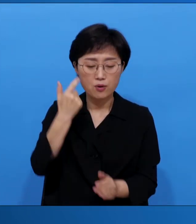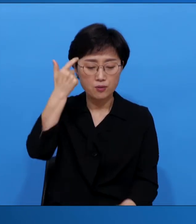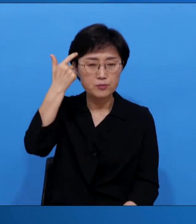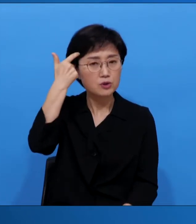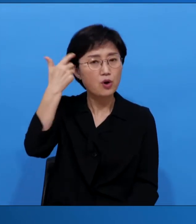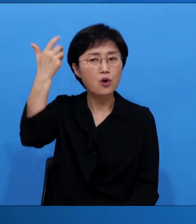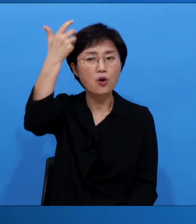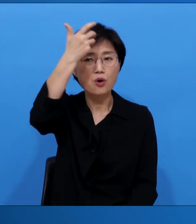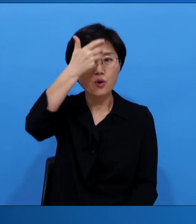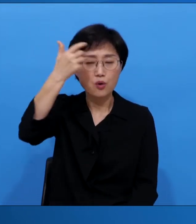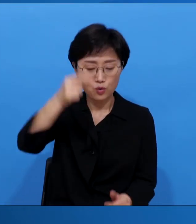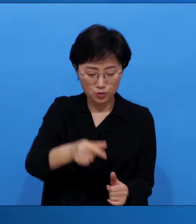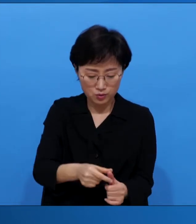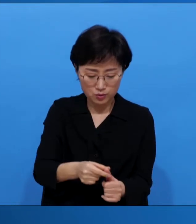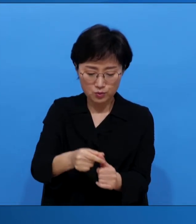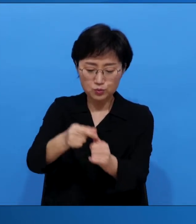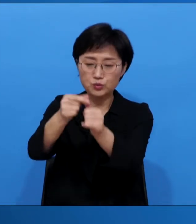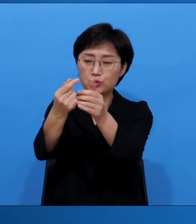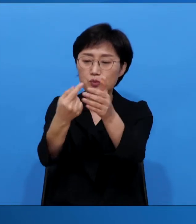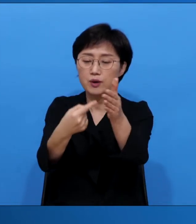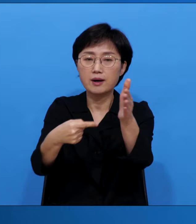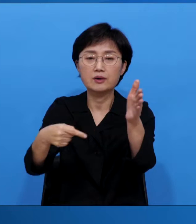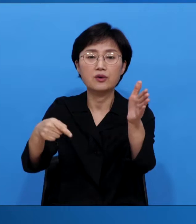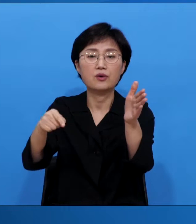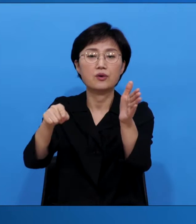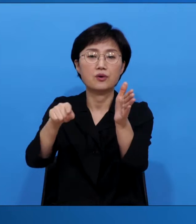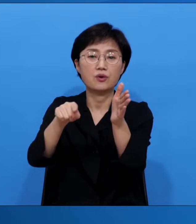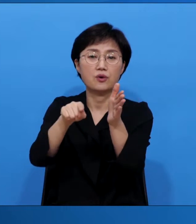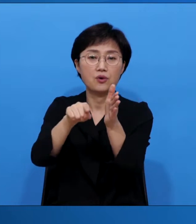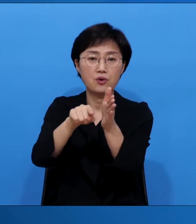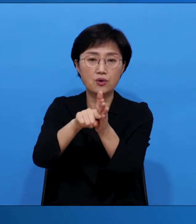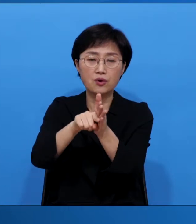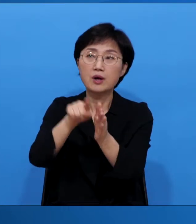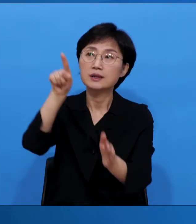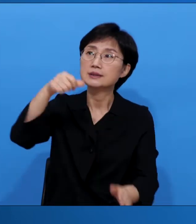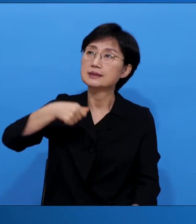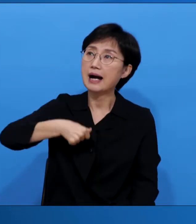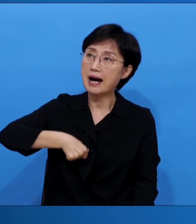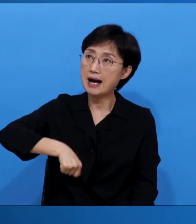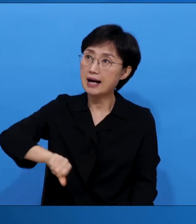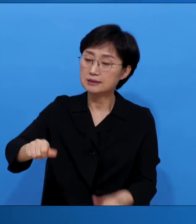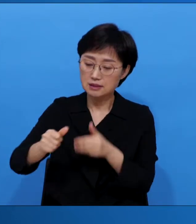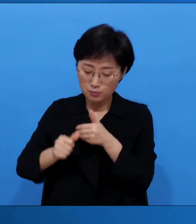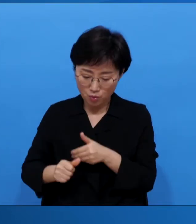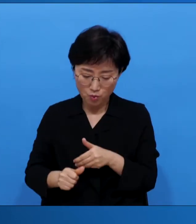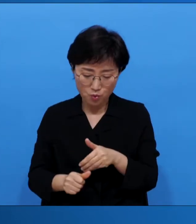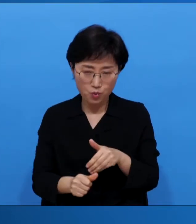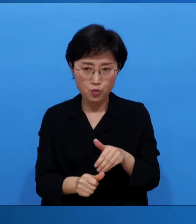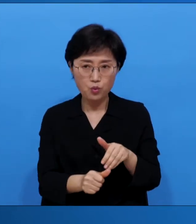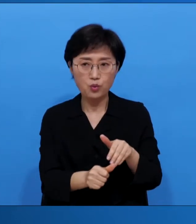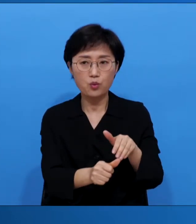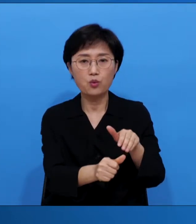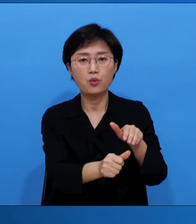죄범한 영혼 구하려 그 아들